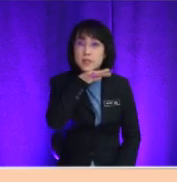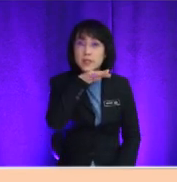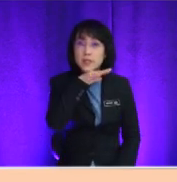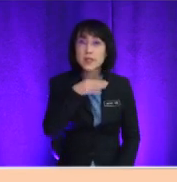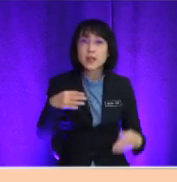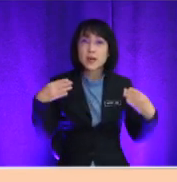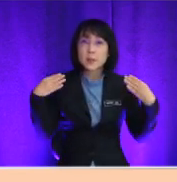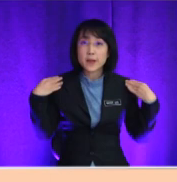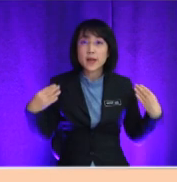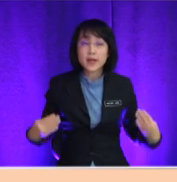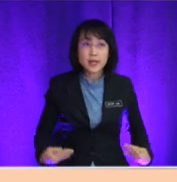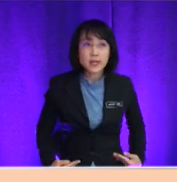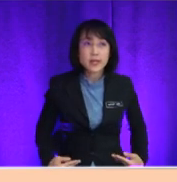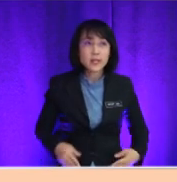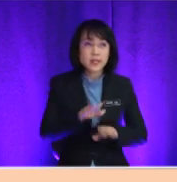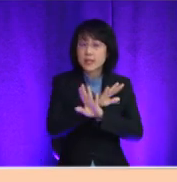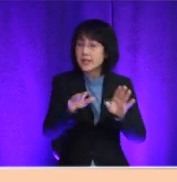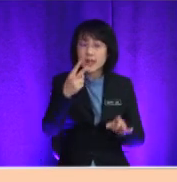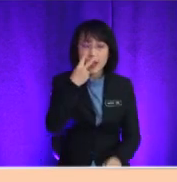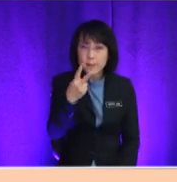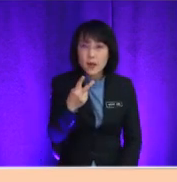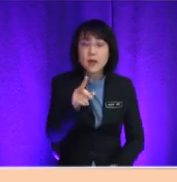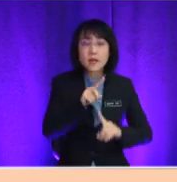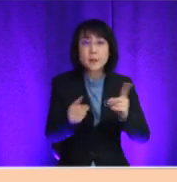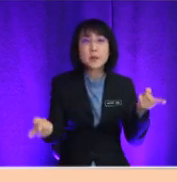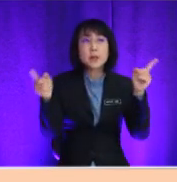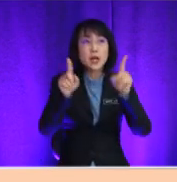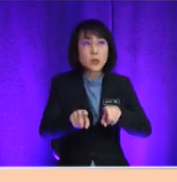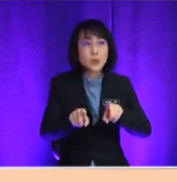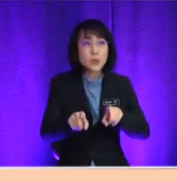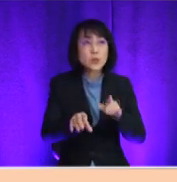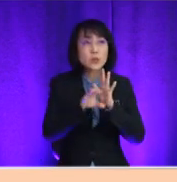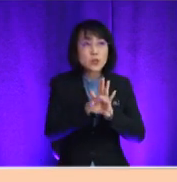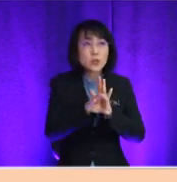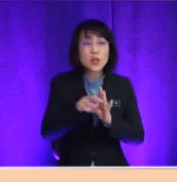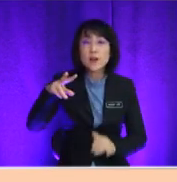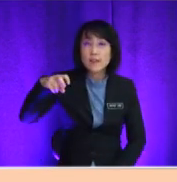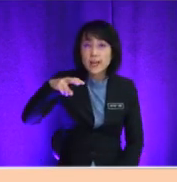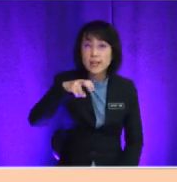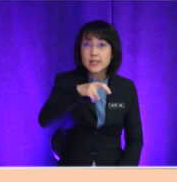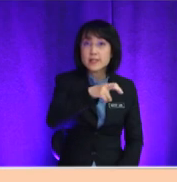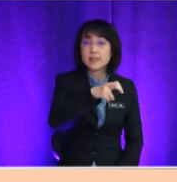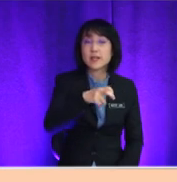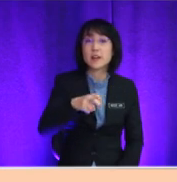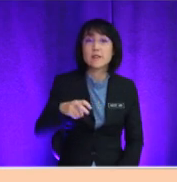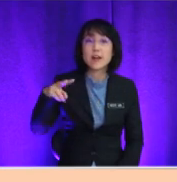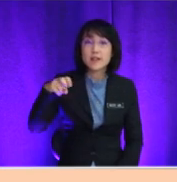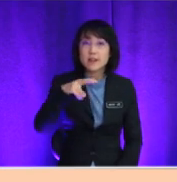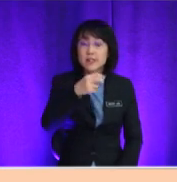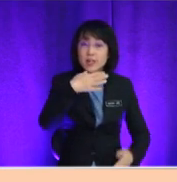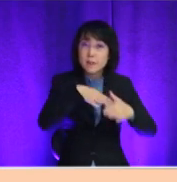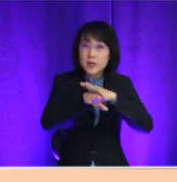tak nampak tapi berlaku yaitu dari Fairuz atau kuman yang masuk yang kita